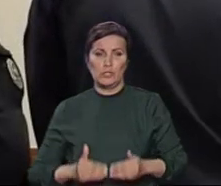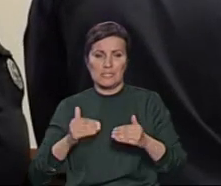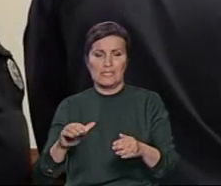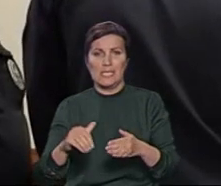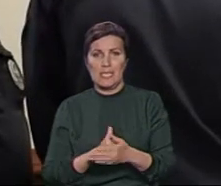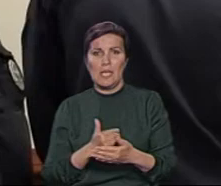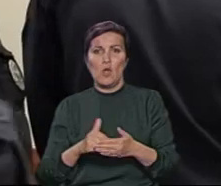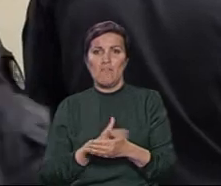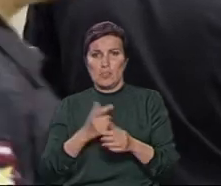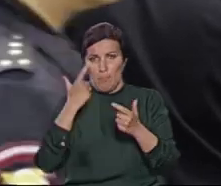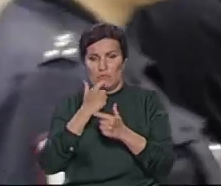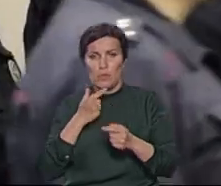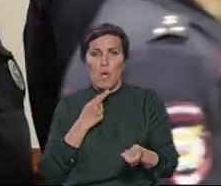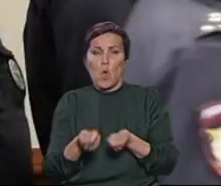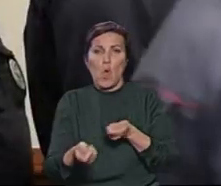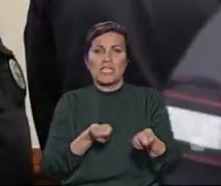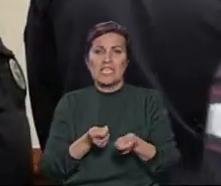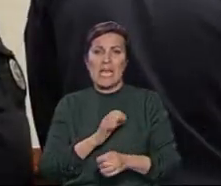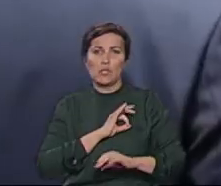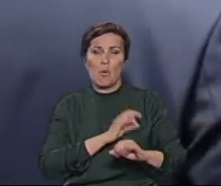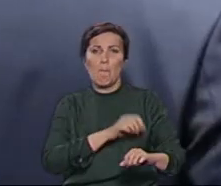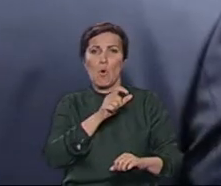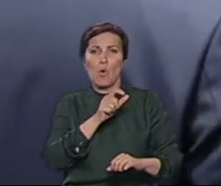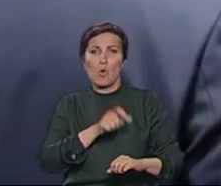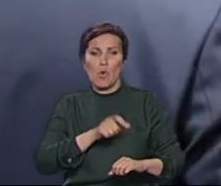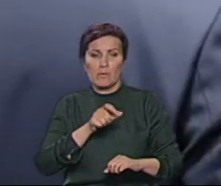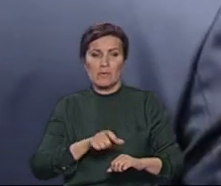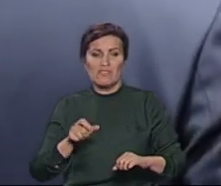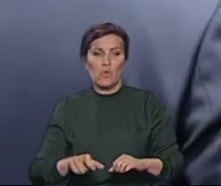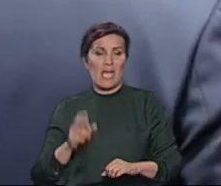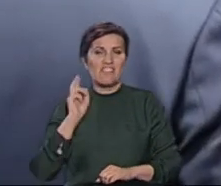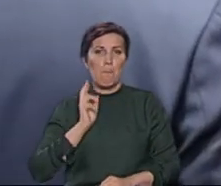на Суспільному повідомив координатор адвокатів моряків Микола Полозов.